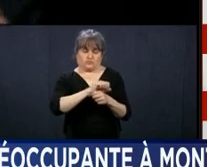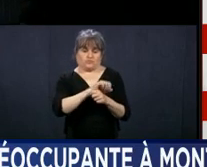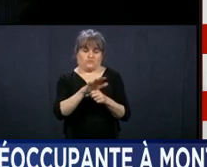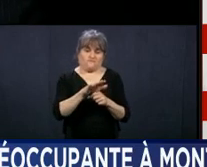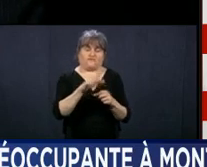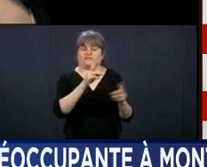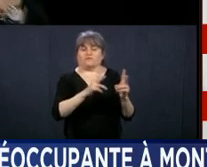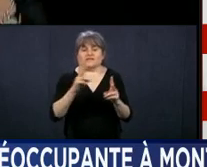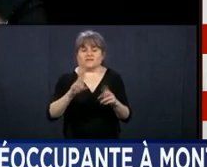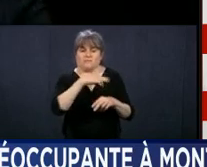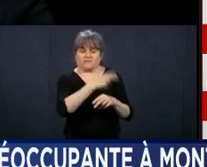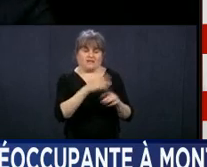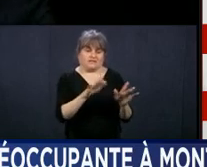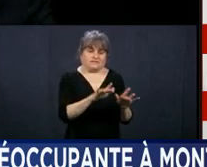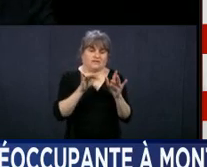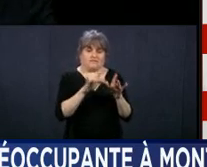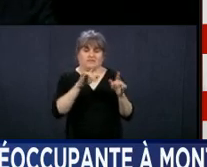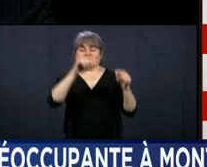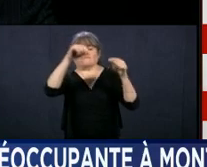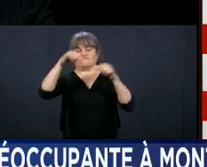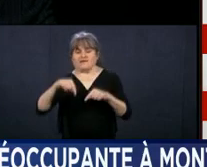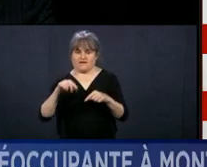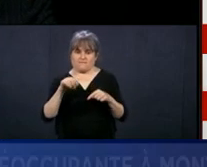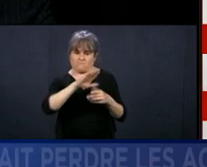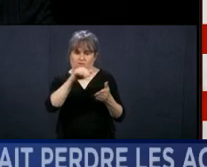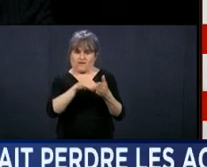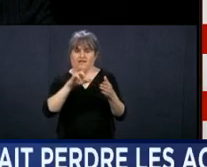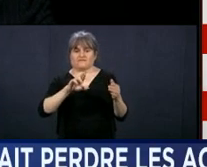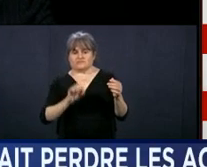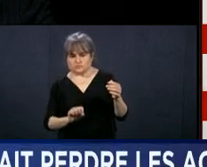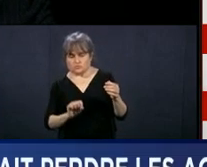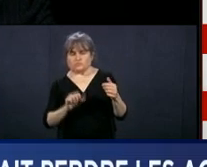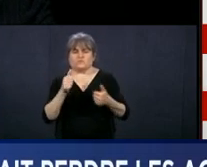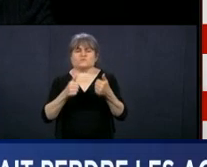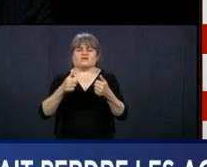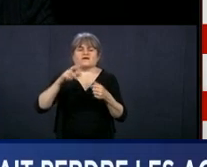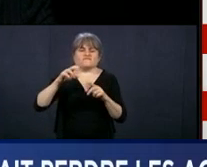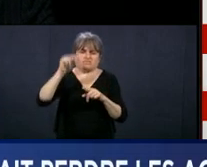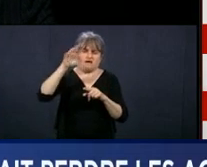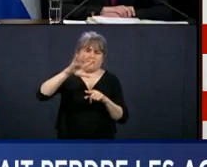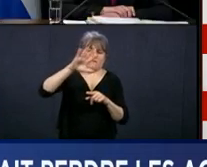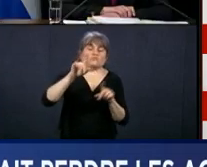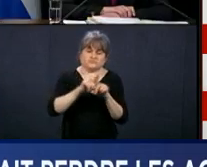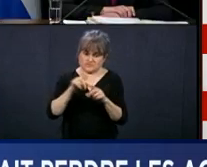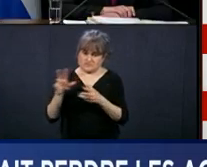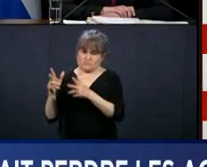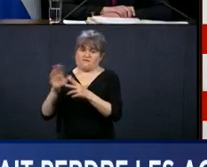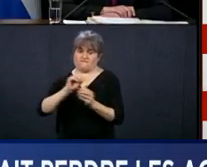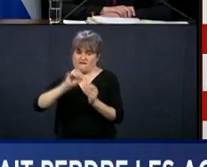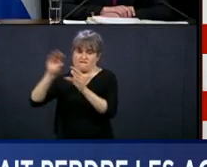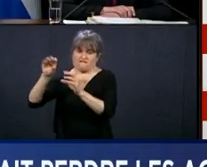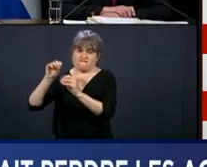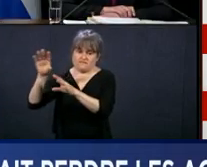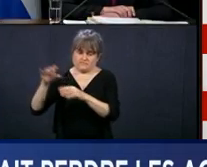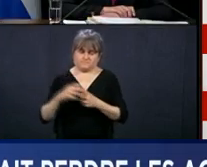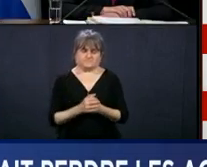la Rive-Sud, la Rive-Nord, mais aussi à Trois-Rivières. La phase 4, juste pour... Oui. On parle de la phase 4.